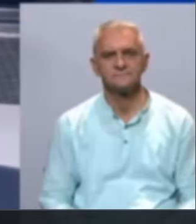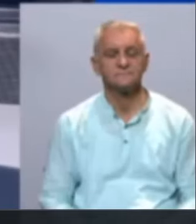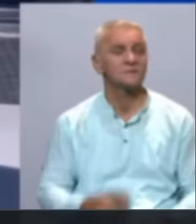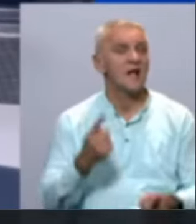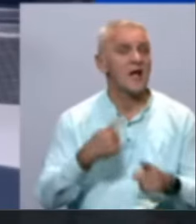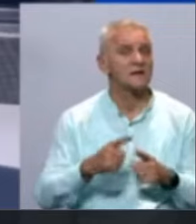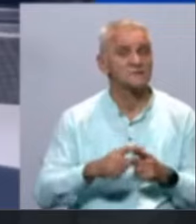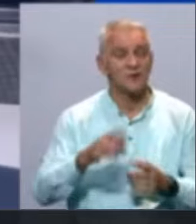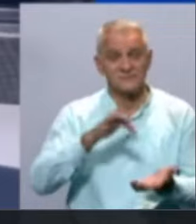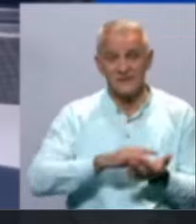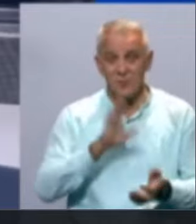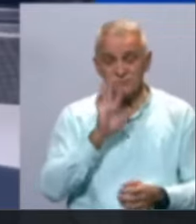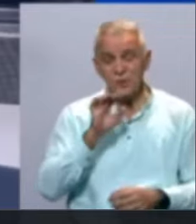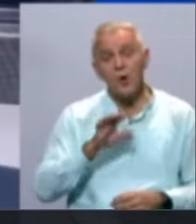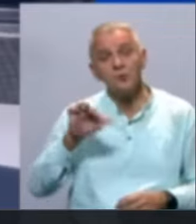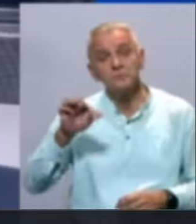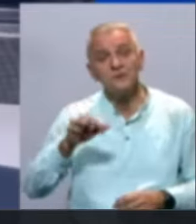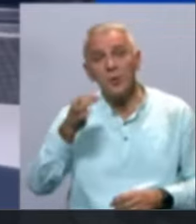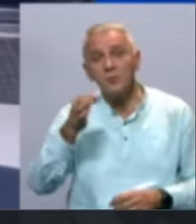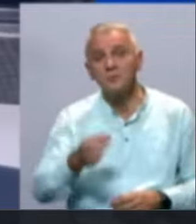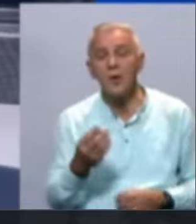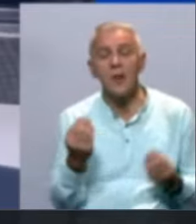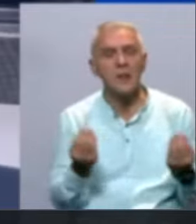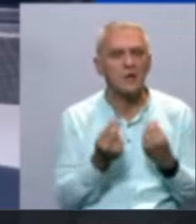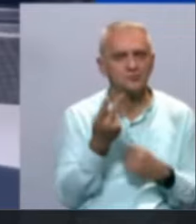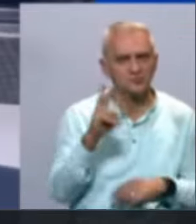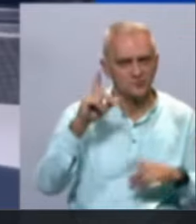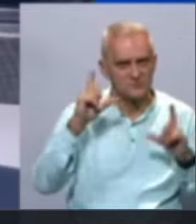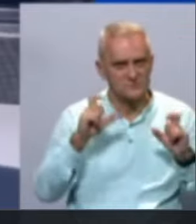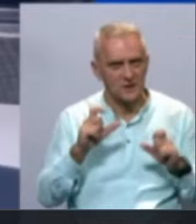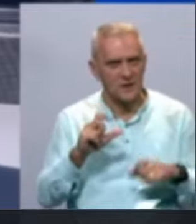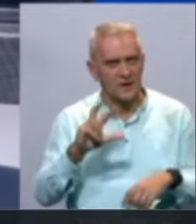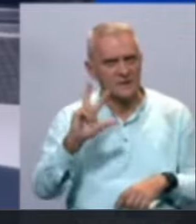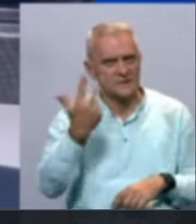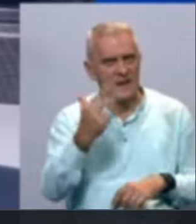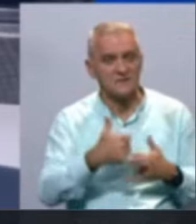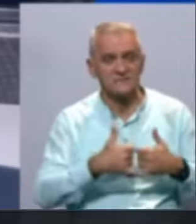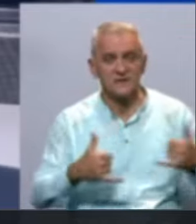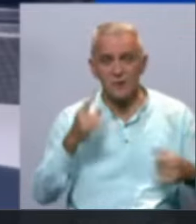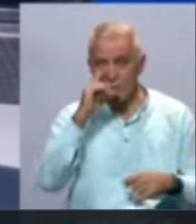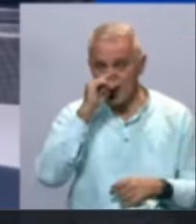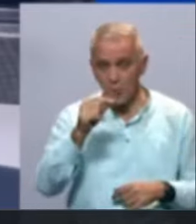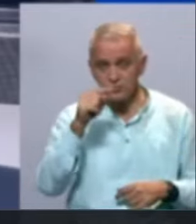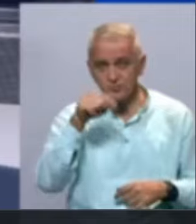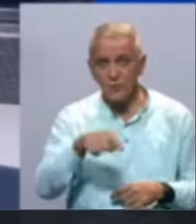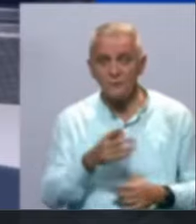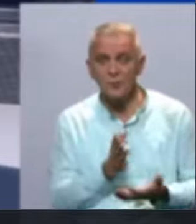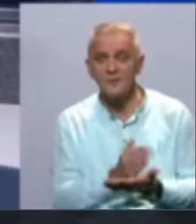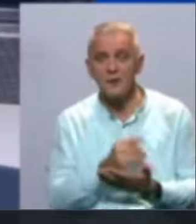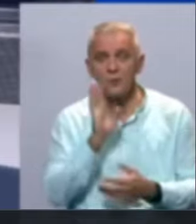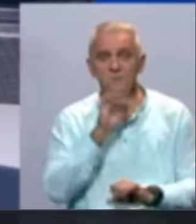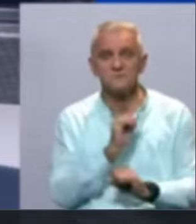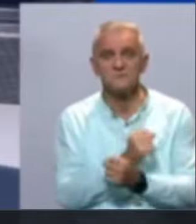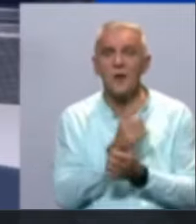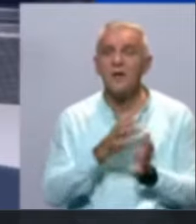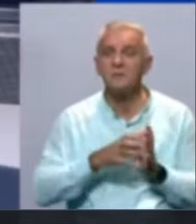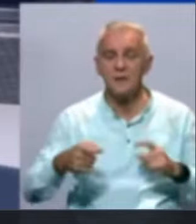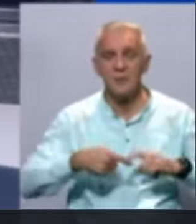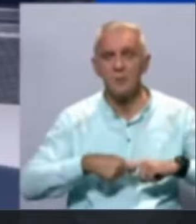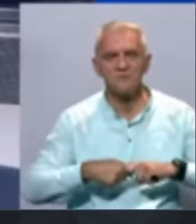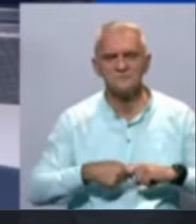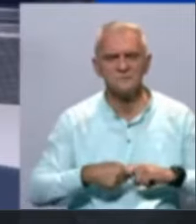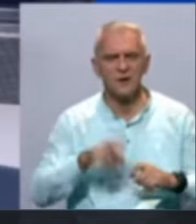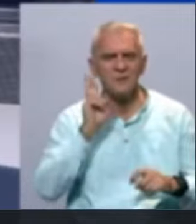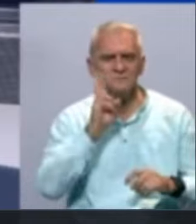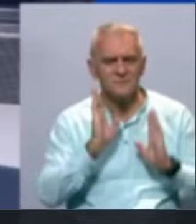Za razliku od Srednjobosanskog, u Tuzlanskom kantonu nešto drugačija slika. 13 gradova i opština u ovom dijelu Bosne i Hercegovine je i dalje